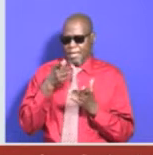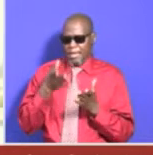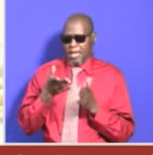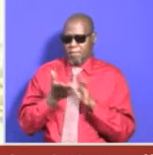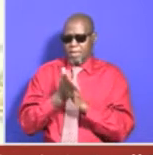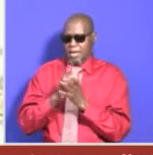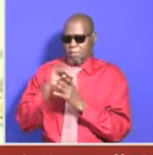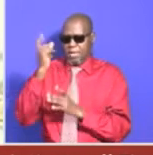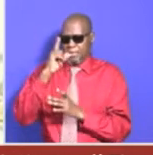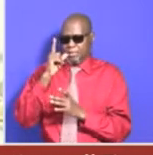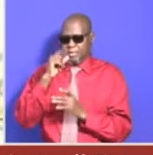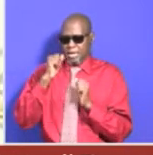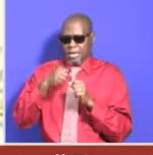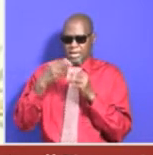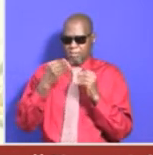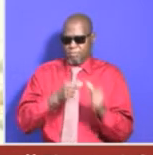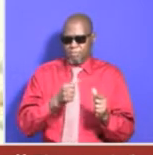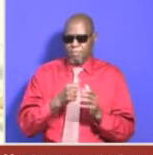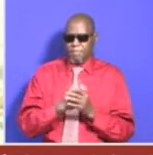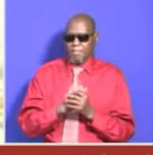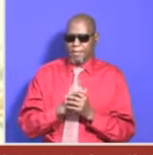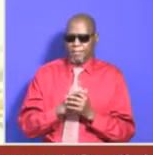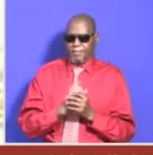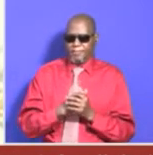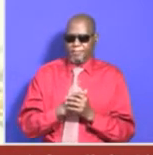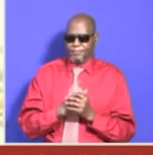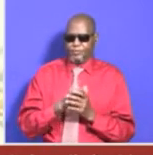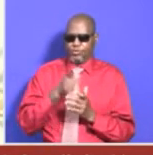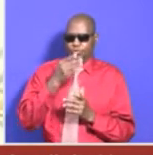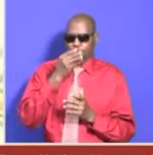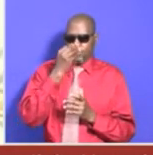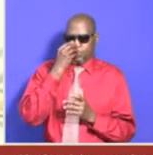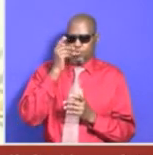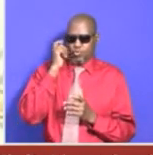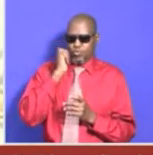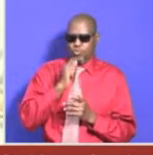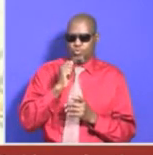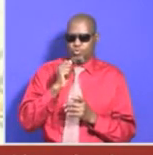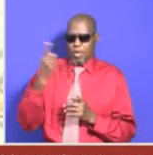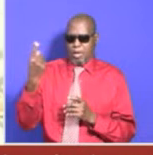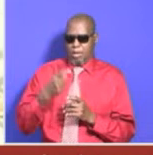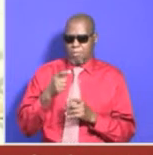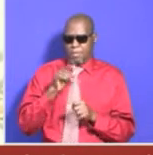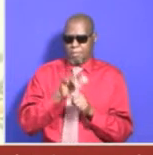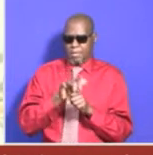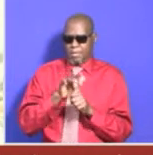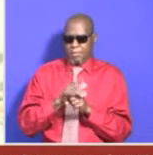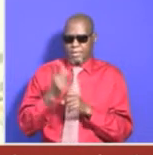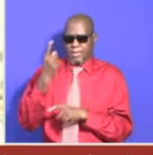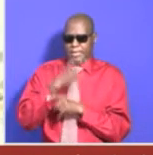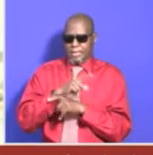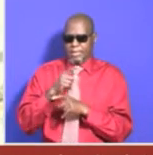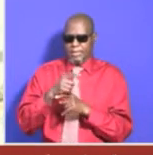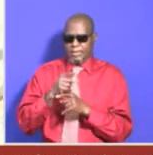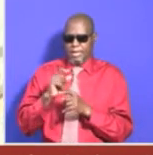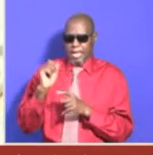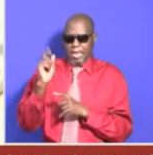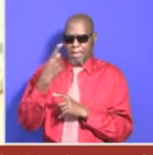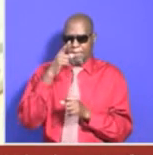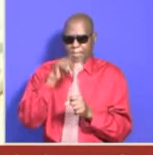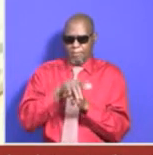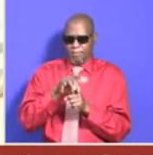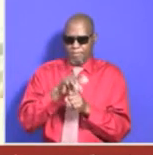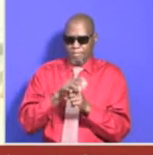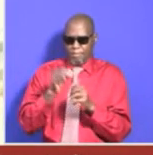rais mtaweza yeye kweli? Na unajua Rais William Ruto alikuja hapa siku nyingi sana, akaleta michango mikubwa